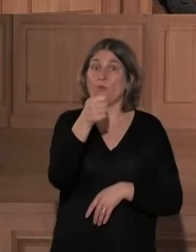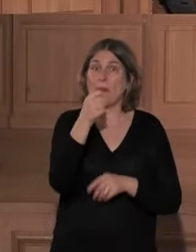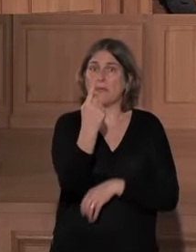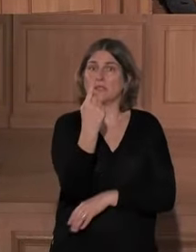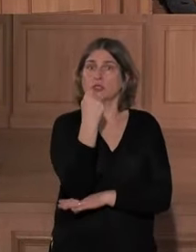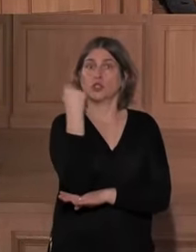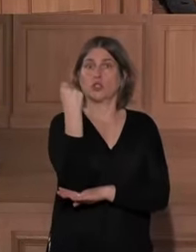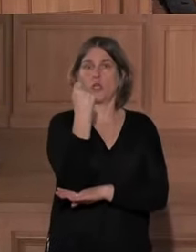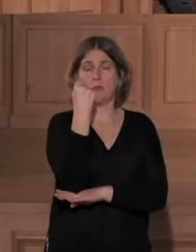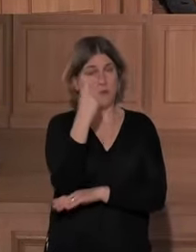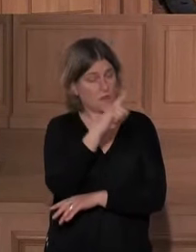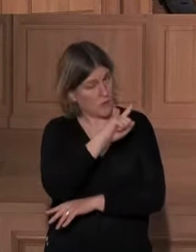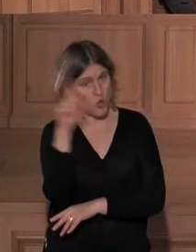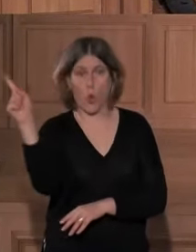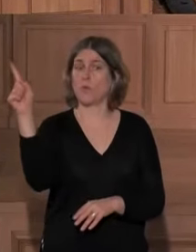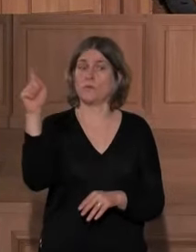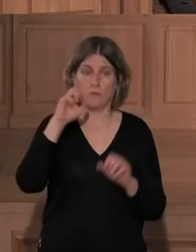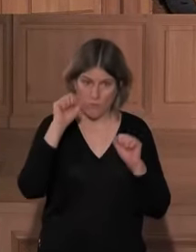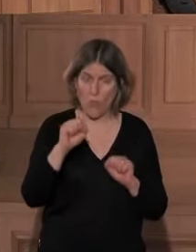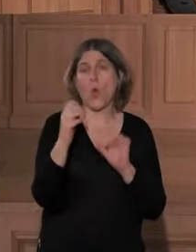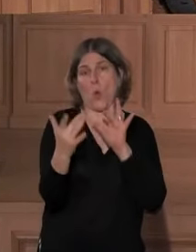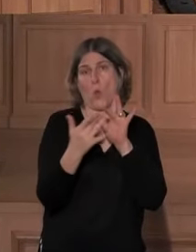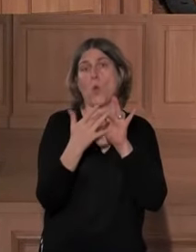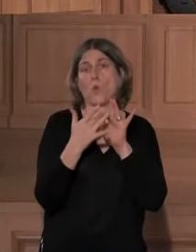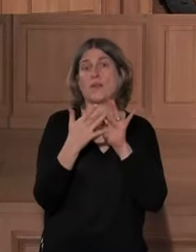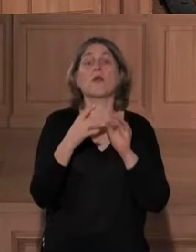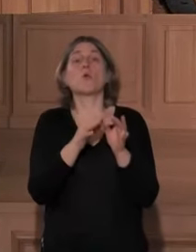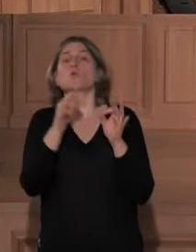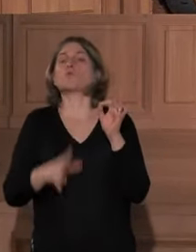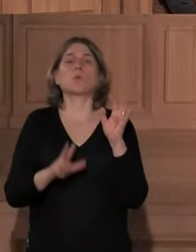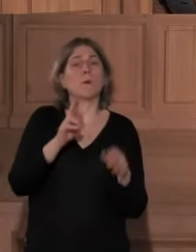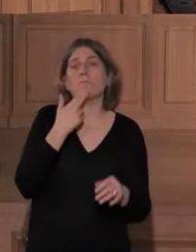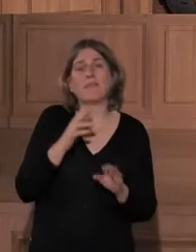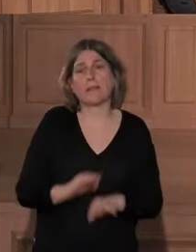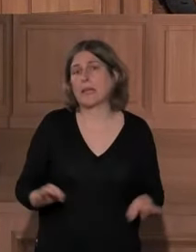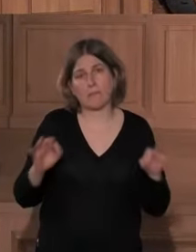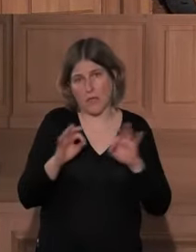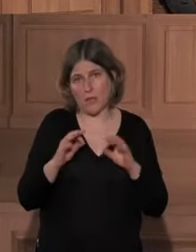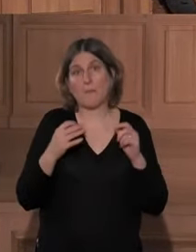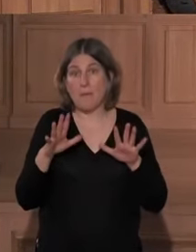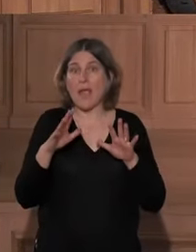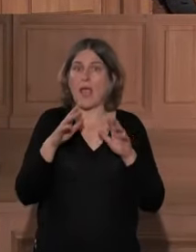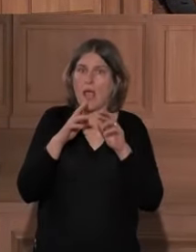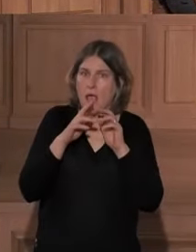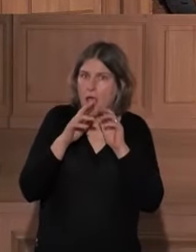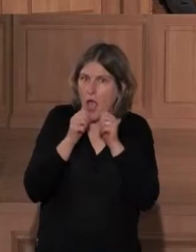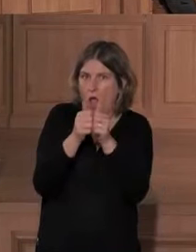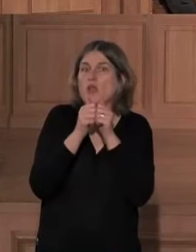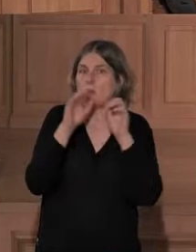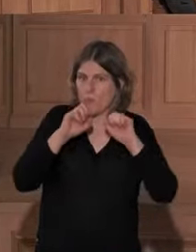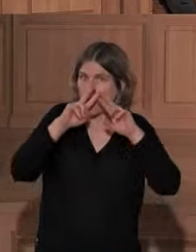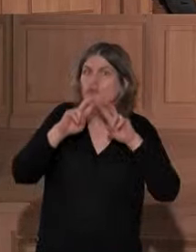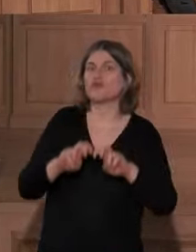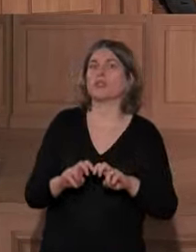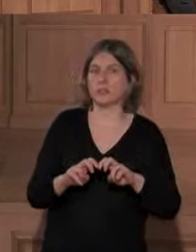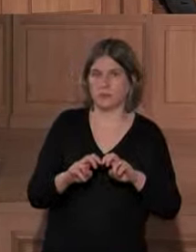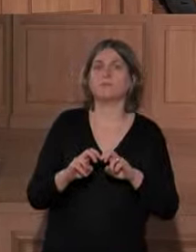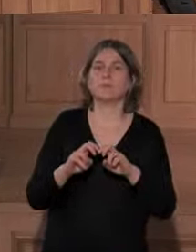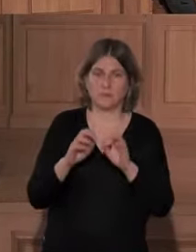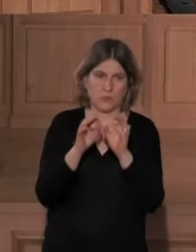ne restez pas seuls devant l'impossible. On n'a pas de solution facile, personne n'en a, mais on cherche ensemble, et on cherche ensemble, il y a des petites fenêtres qui s'ouvrent